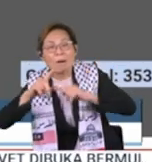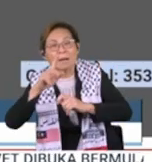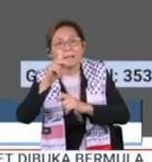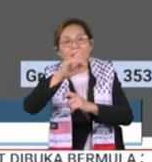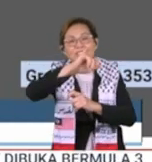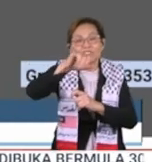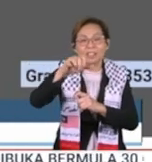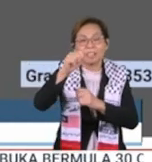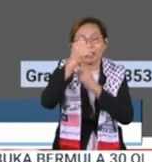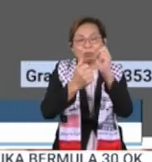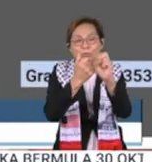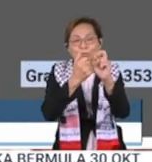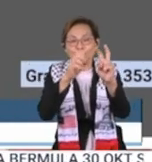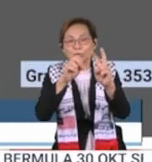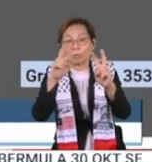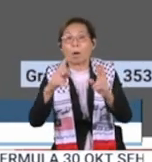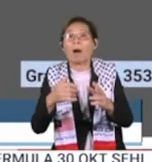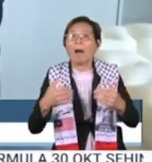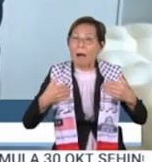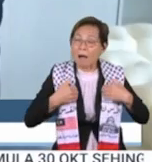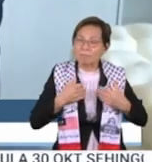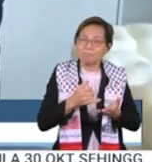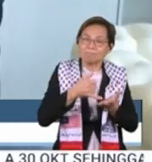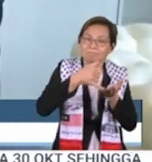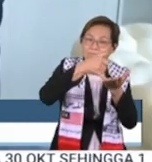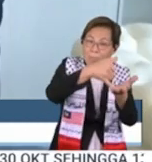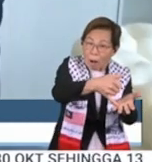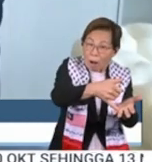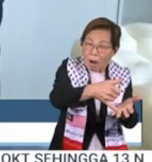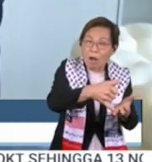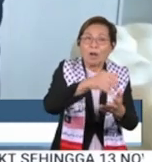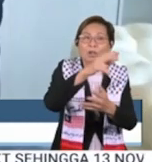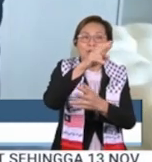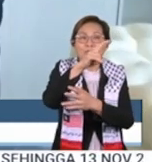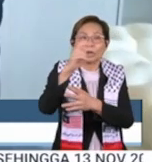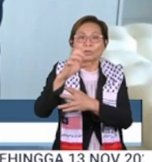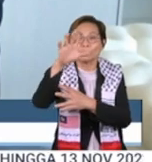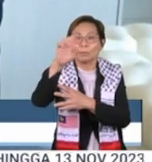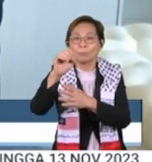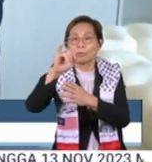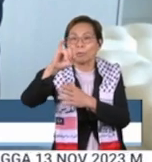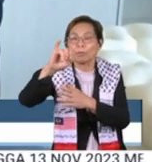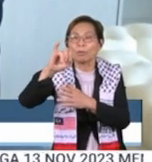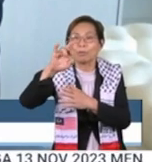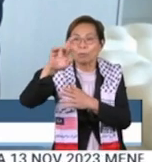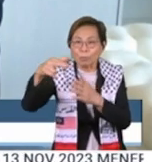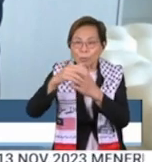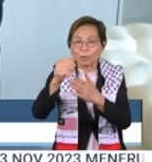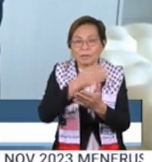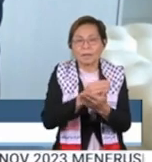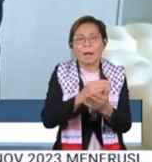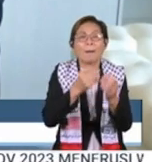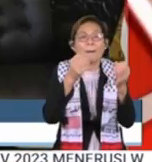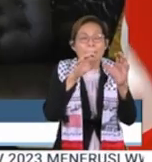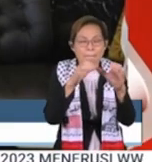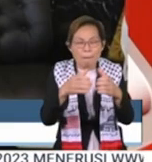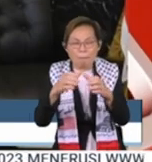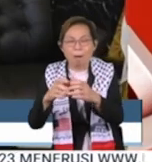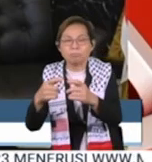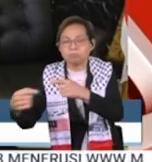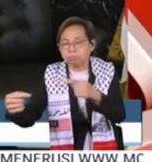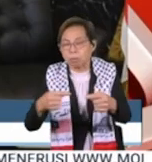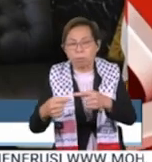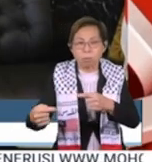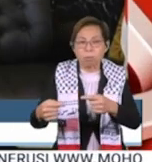KJA 2023 menawarkan hadiah wang tunai berjumlah RM250,000 dan sebanyak 11 kategori kekal dipertandingkan